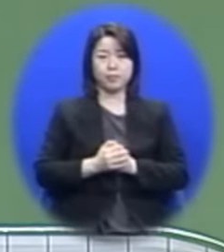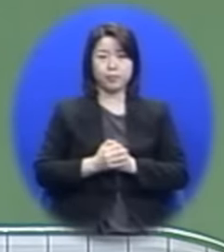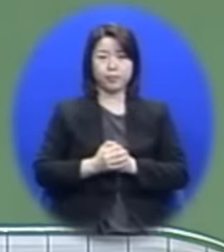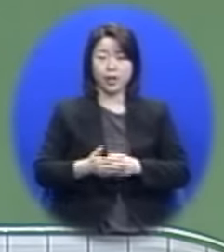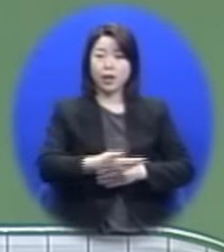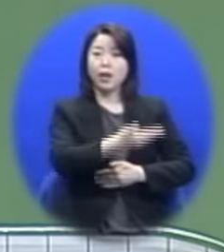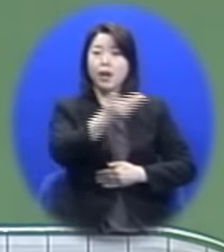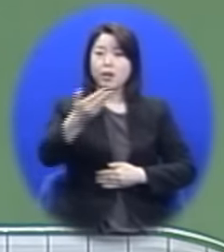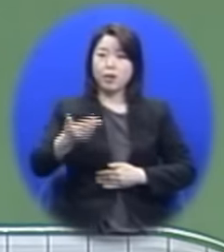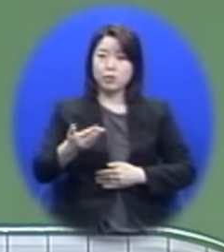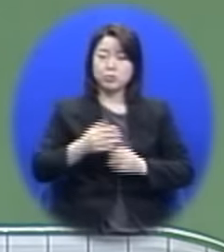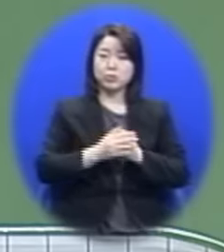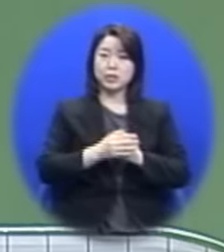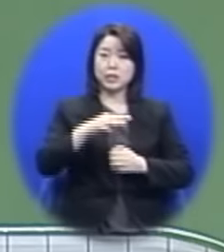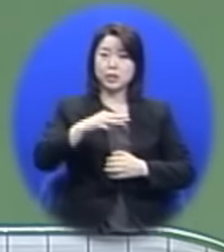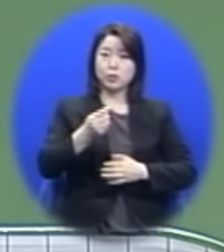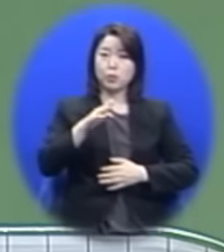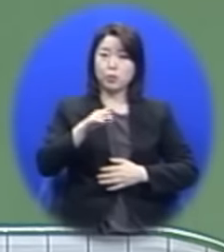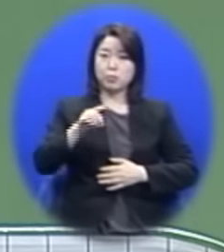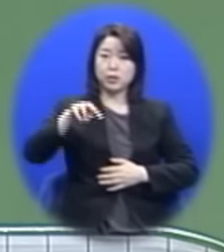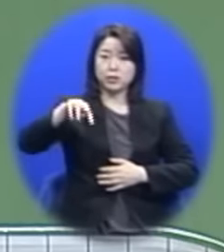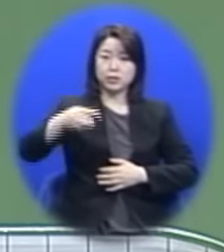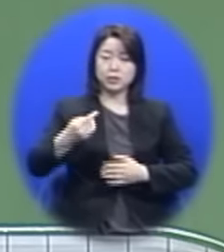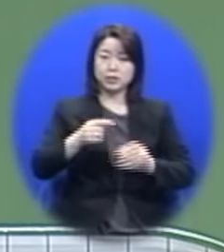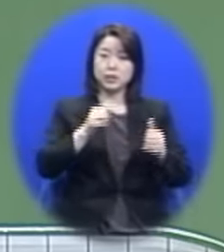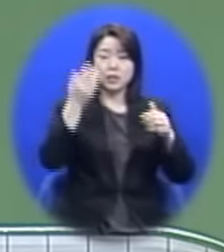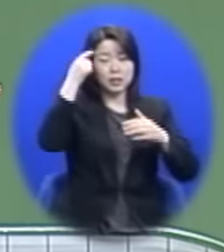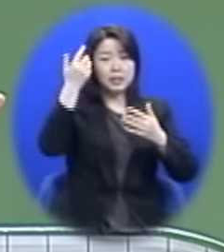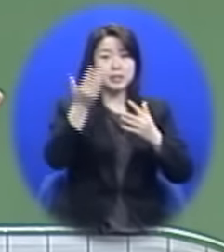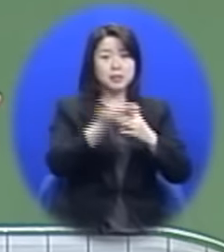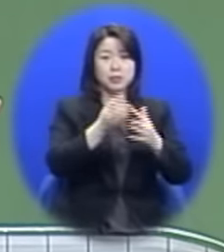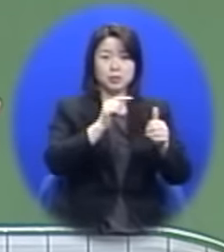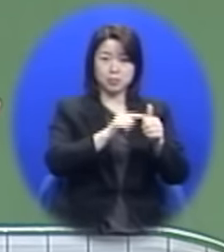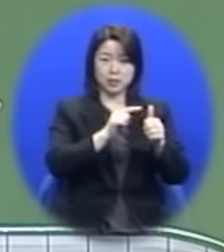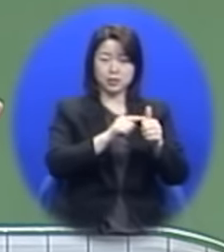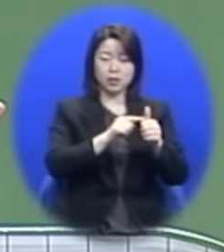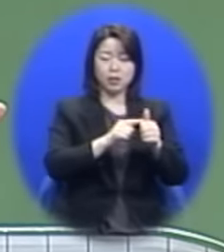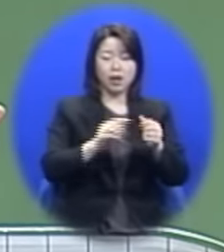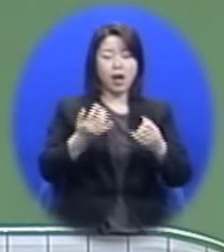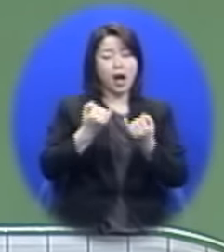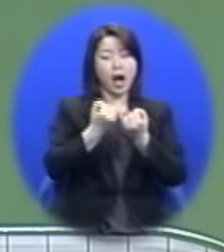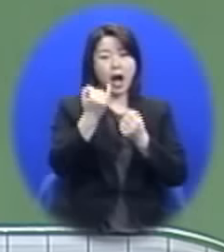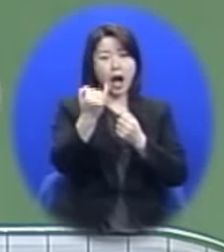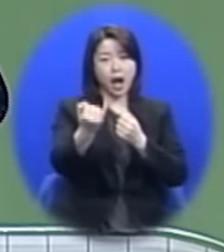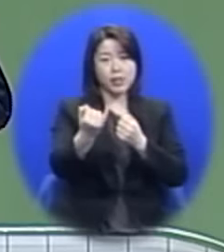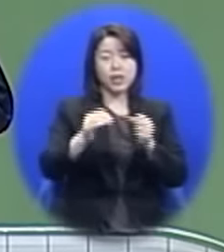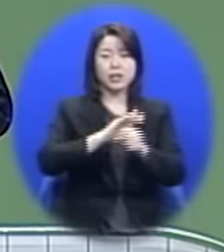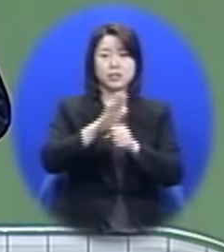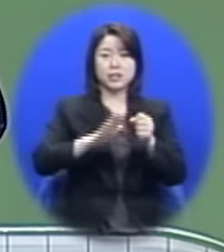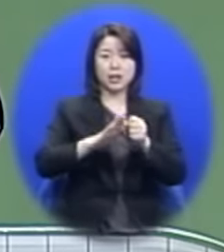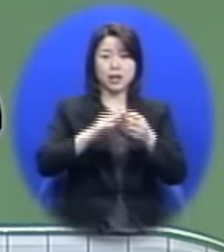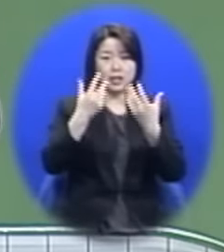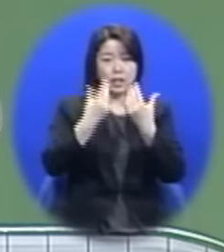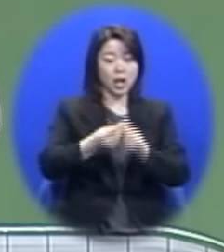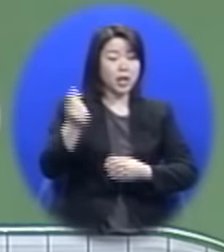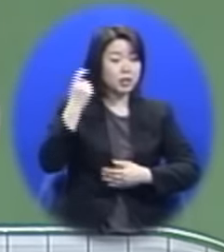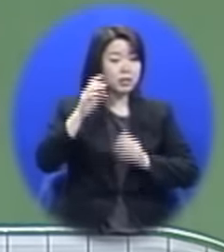여러분, 여러분은 로버트슨 맥컬킨 박사의 이 아내 사랑의 이야기를 들으실 때 어떤 느낌이세요?